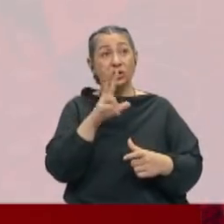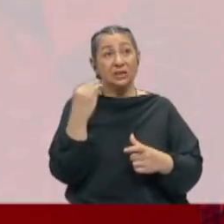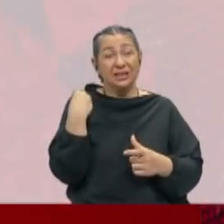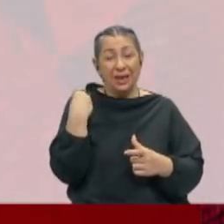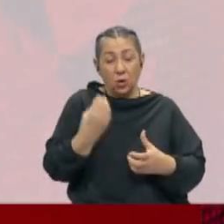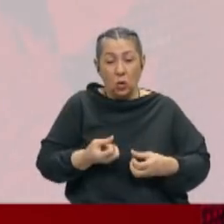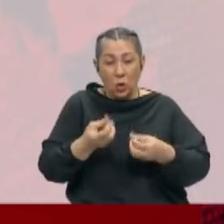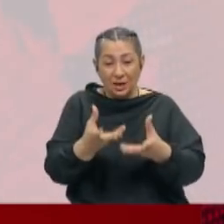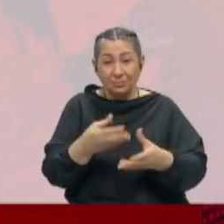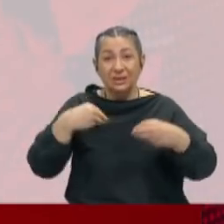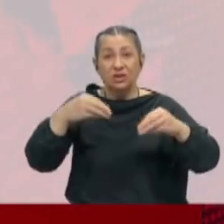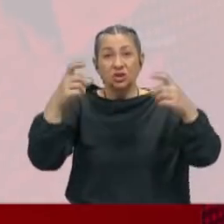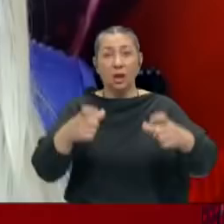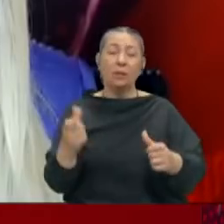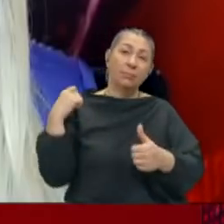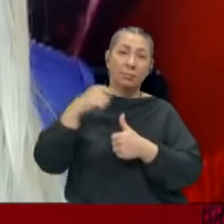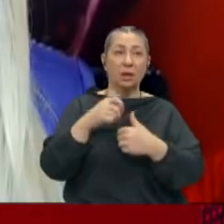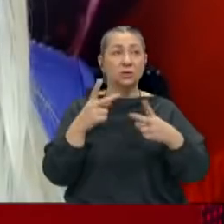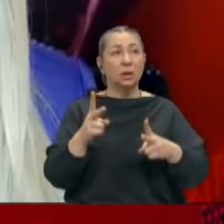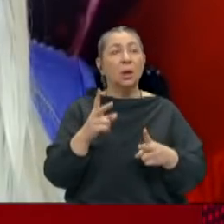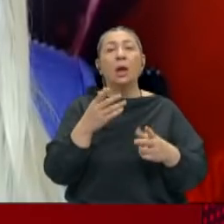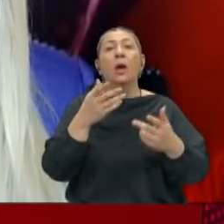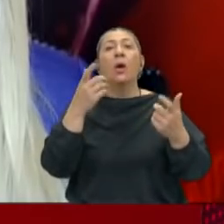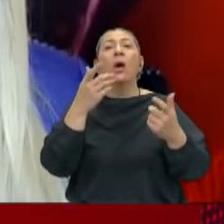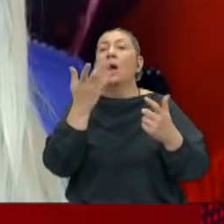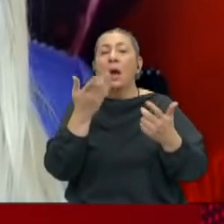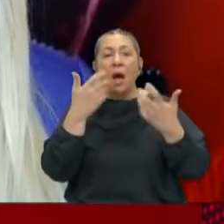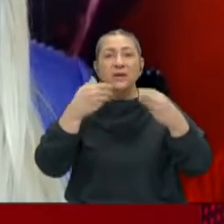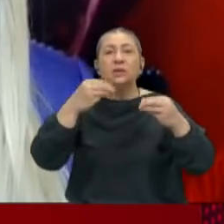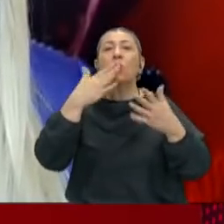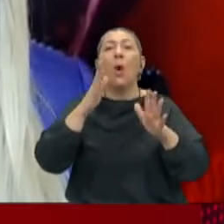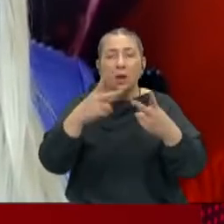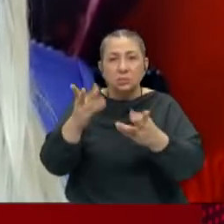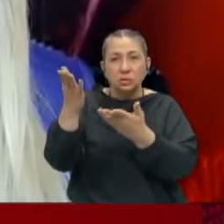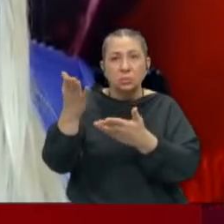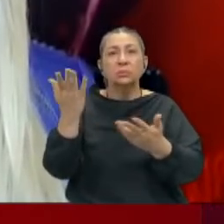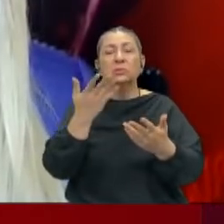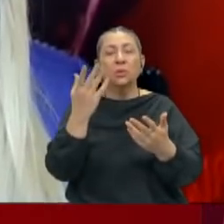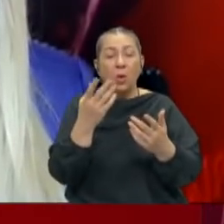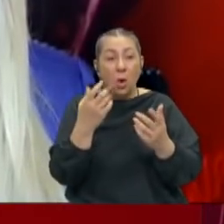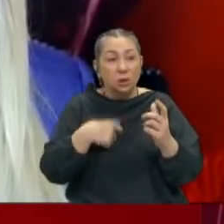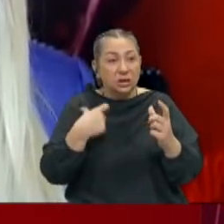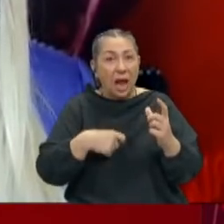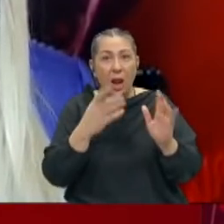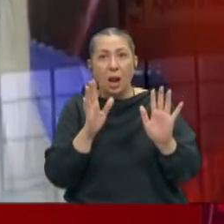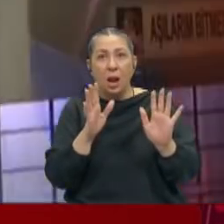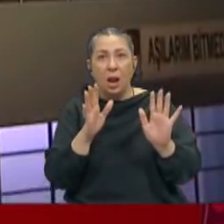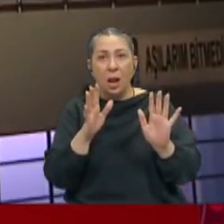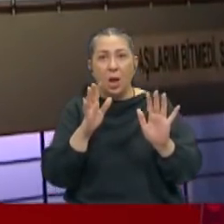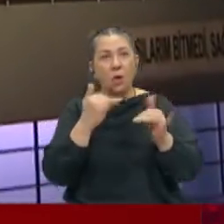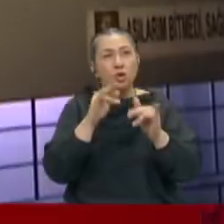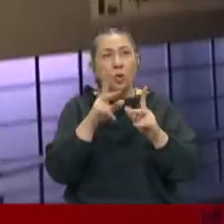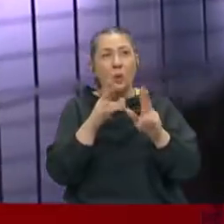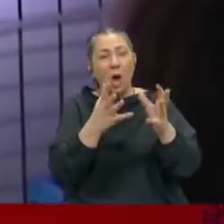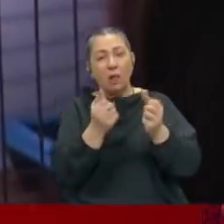hayvan üretim ve satış yeri daha açıldı. Hiç pet shop olmayan illerde pet shop açılmış. Özellikle cins dediğimiz hani bu oyuncak